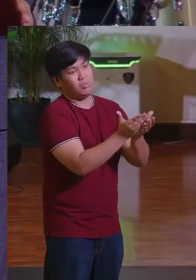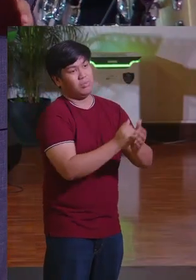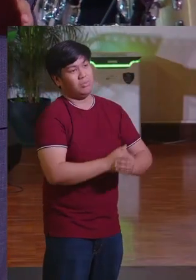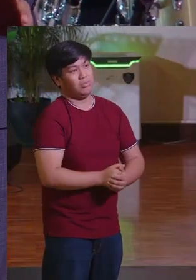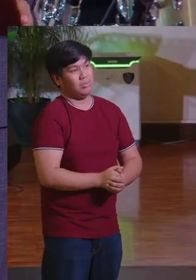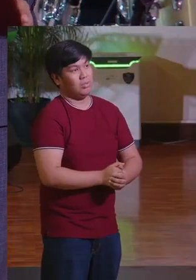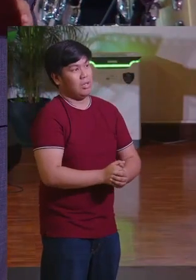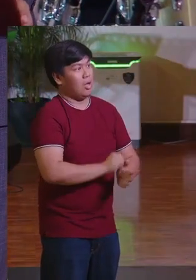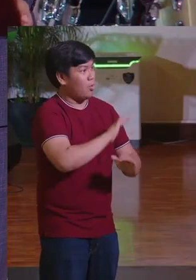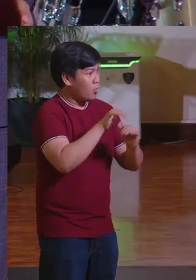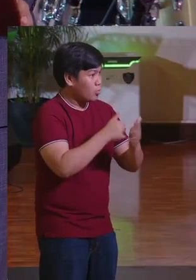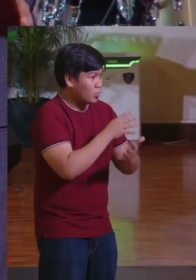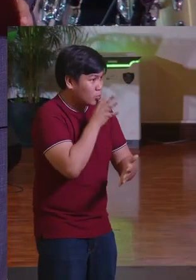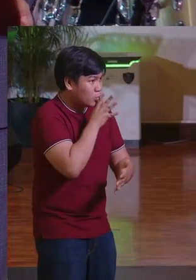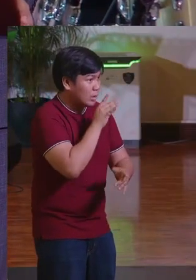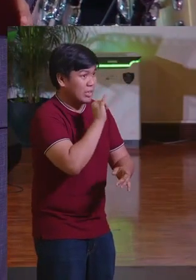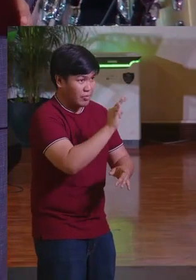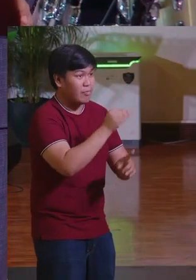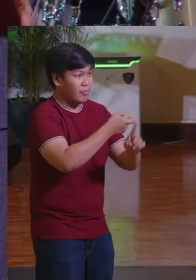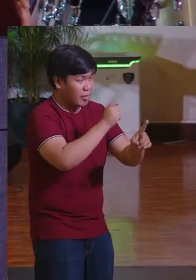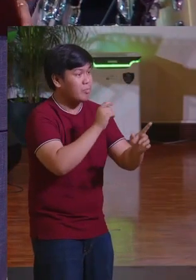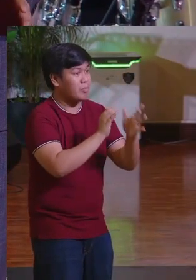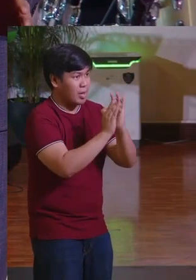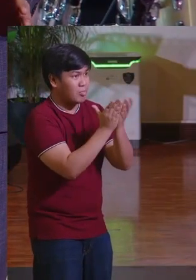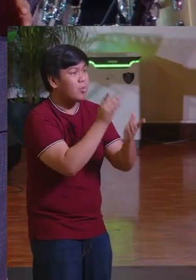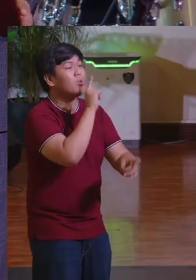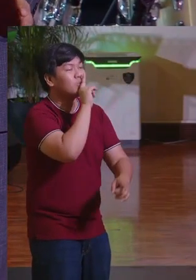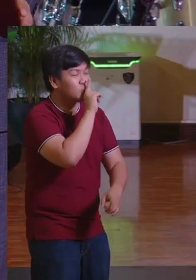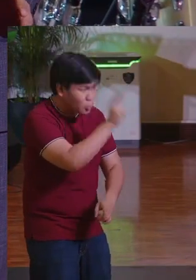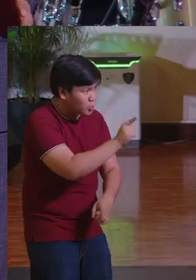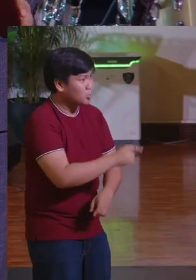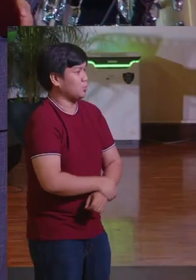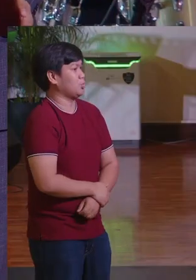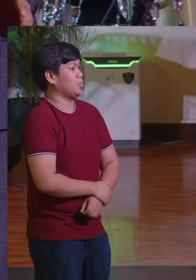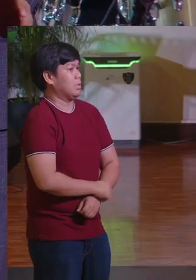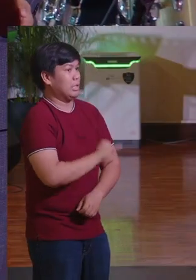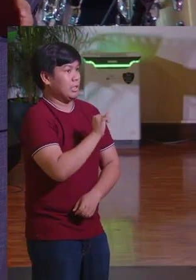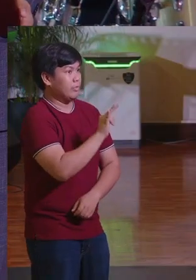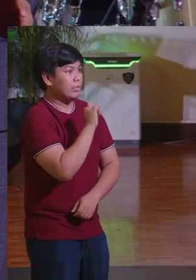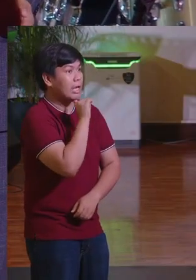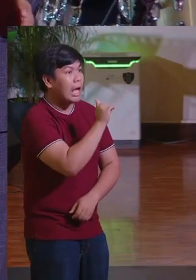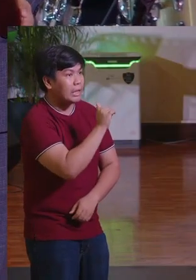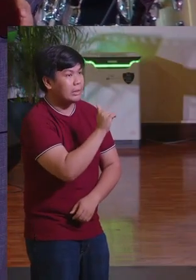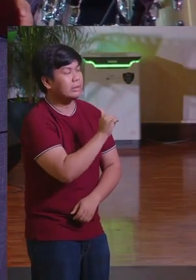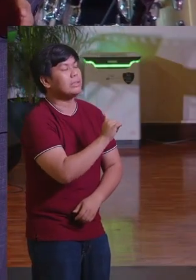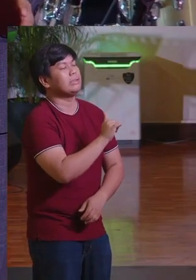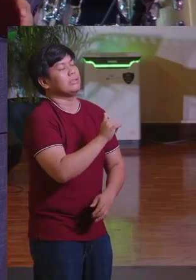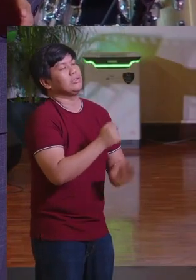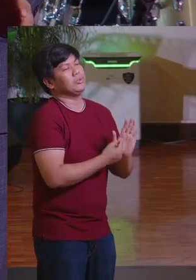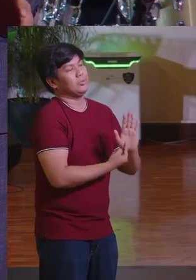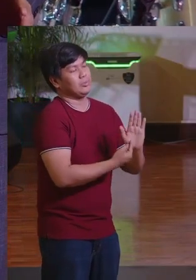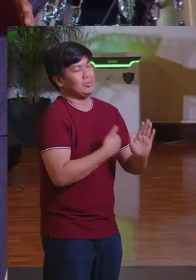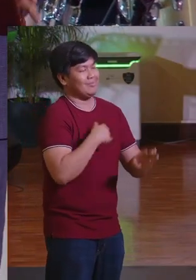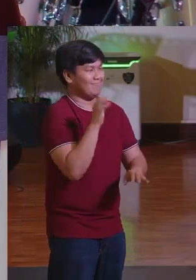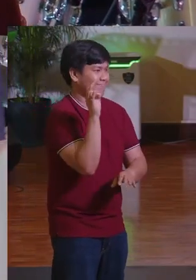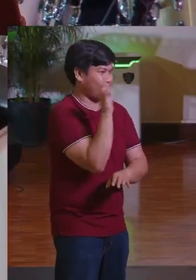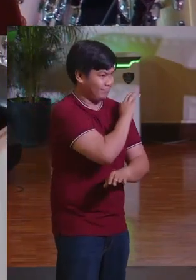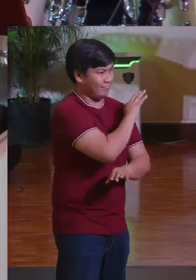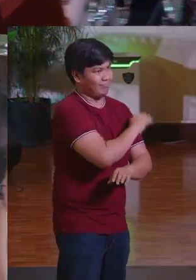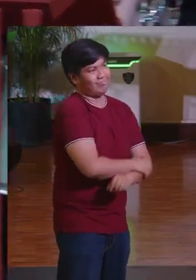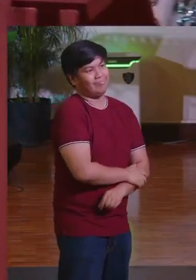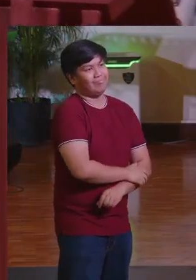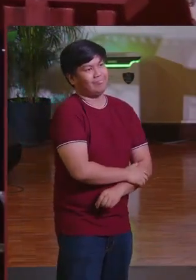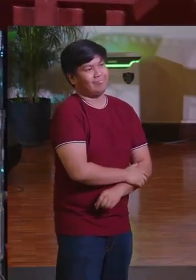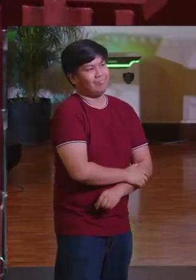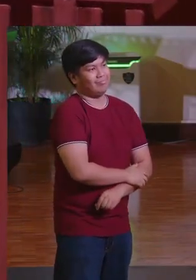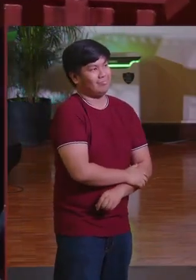Nandito na po tayo sa verse 10. So yung verse 9, ang pinag-usapan doon, yung